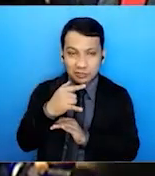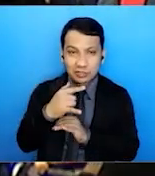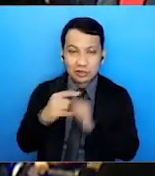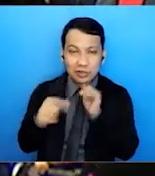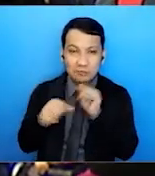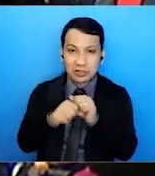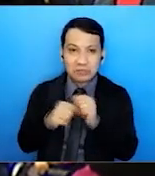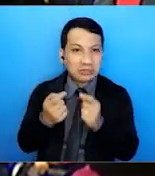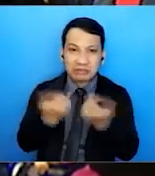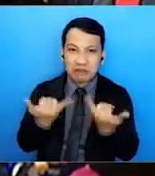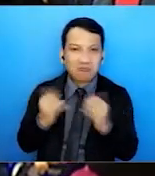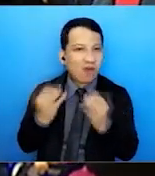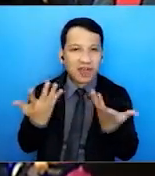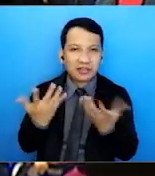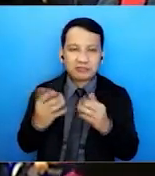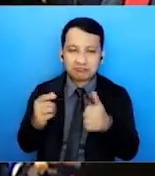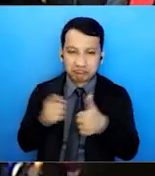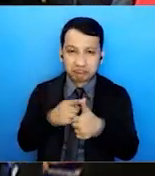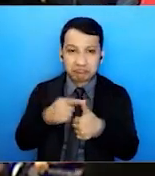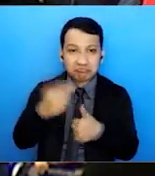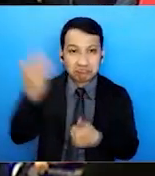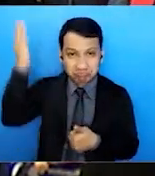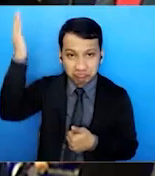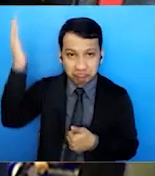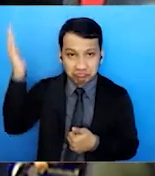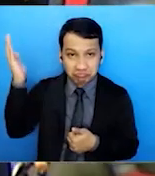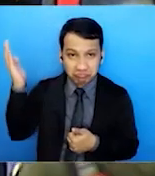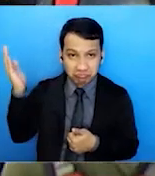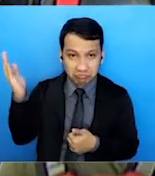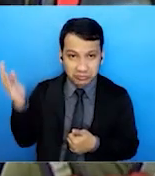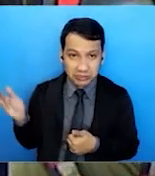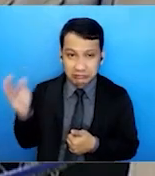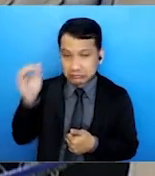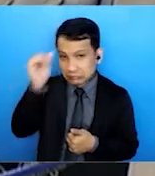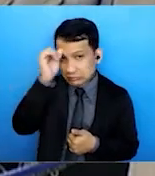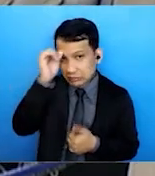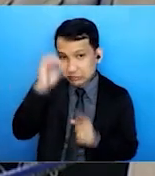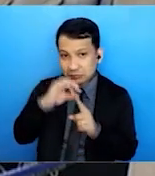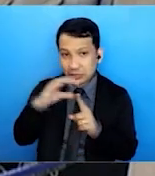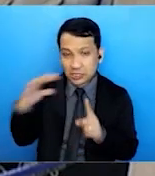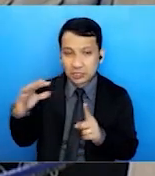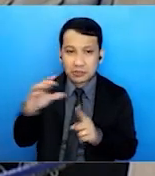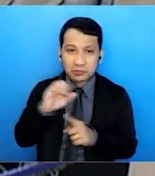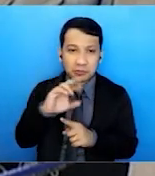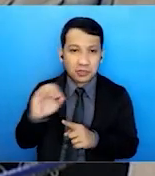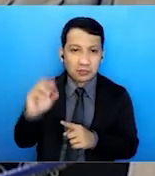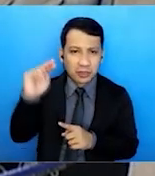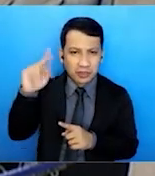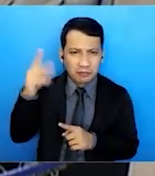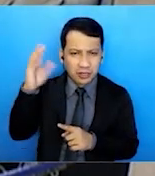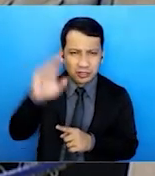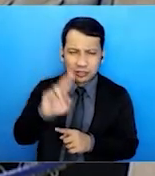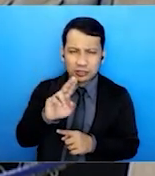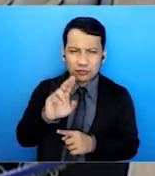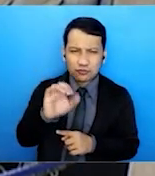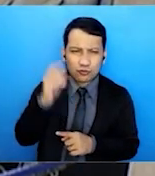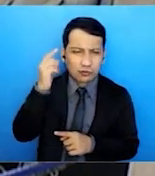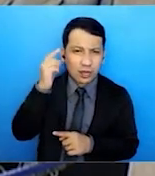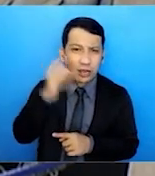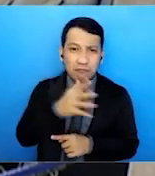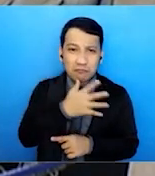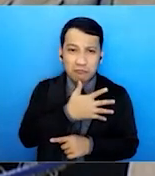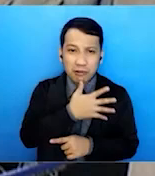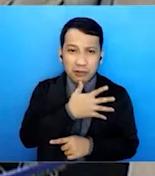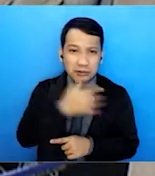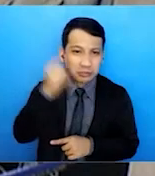ang India, Pakistan, Bangladesh, Sri Lanka, Nepal, United Arab Emirates, Oman, Thailand,